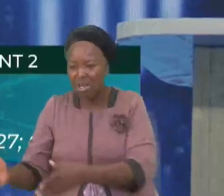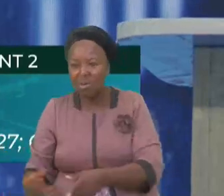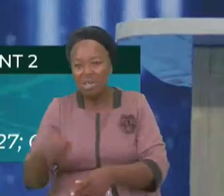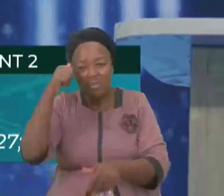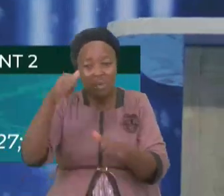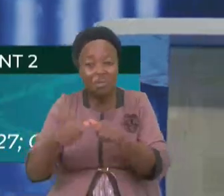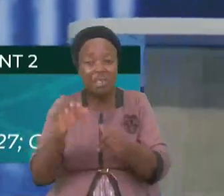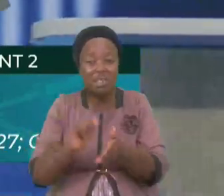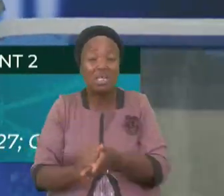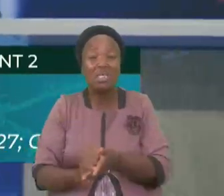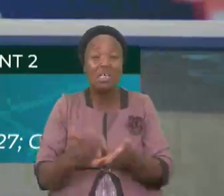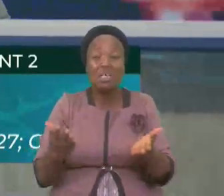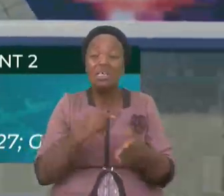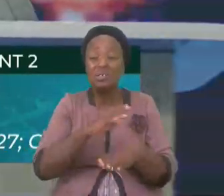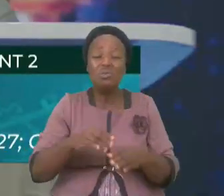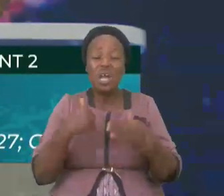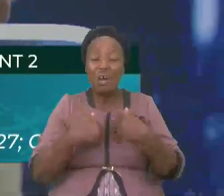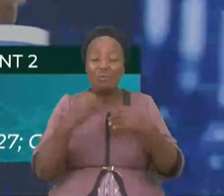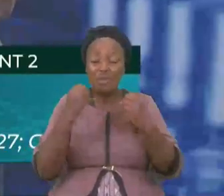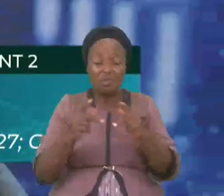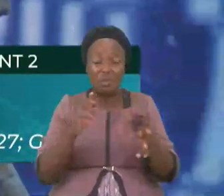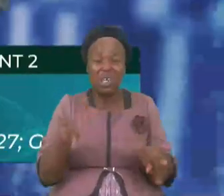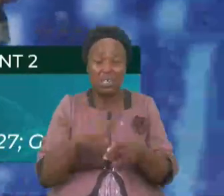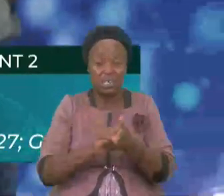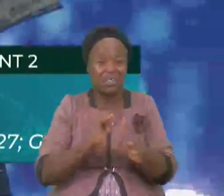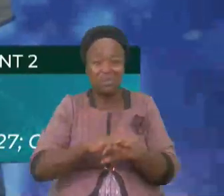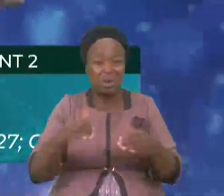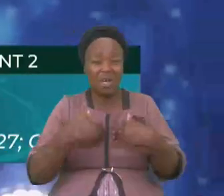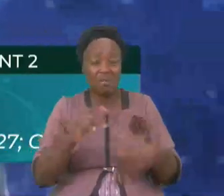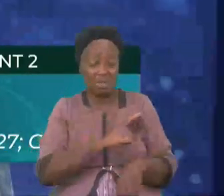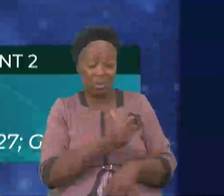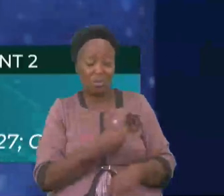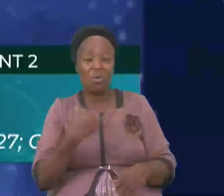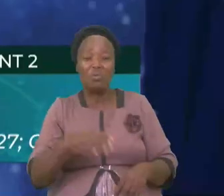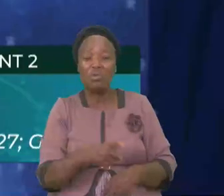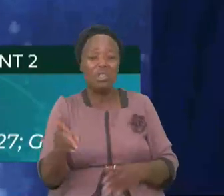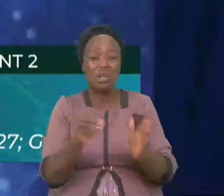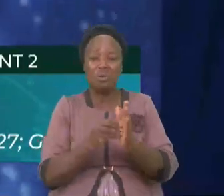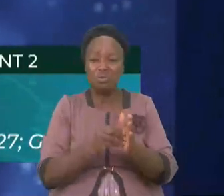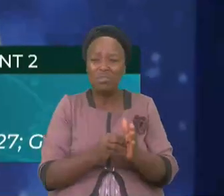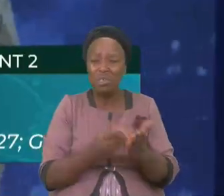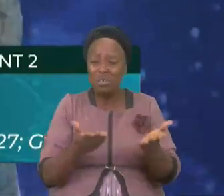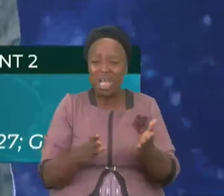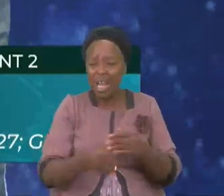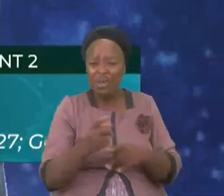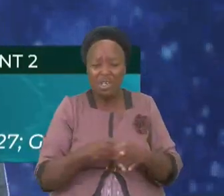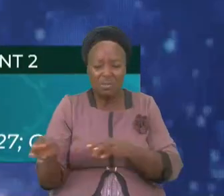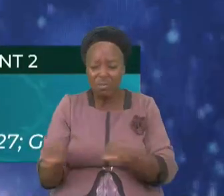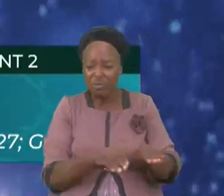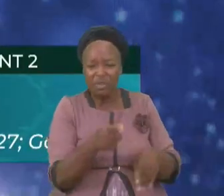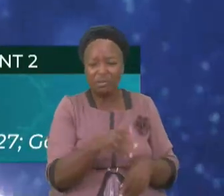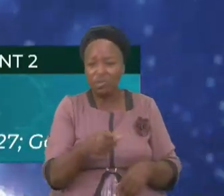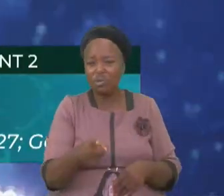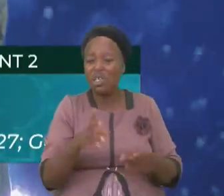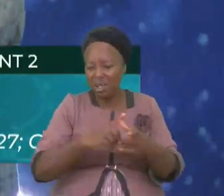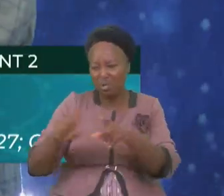mort va. Il y a des gens qui n'ont pas une âme d'eux-mêmes. Là où l'âme de